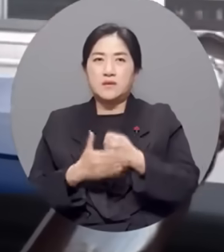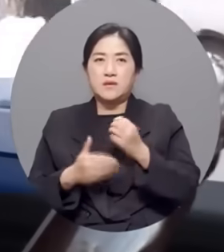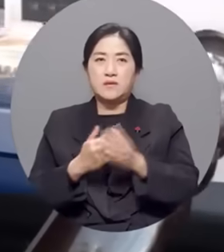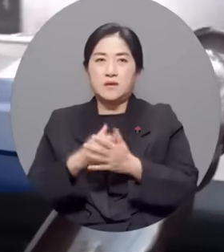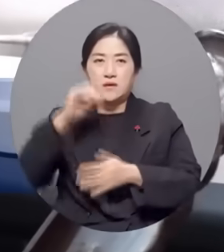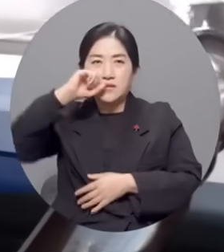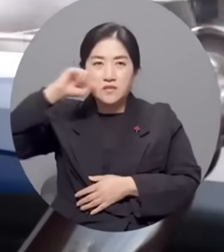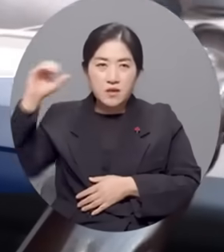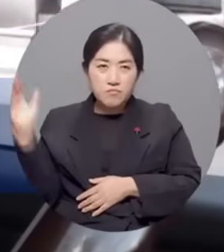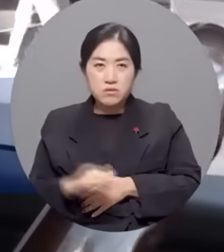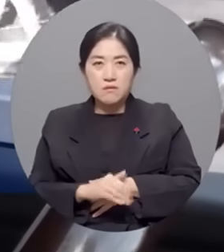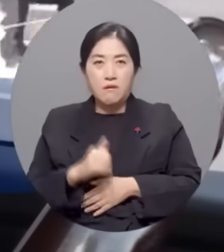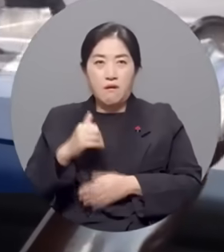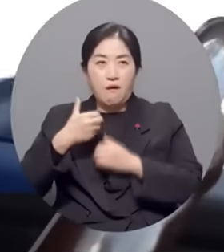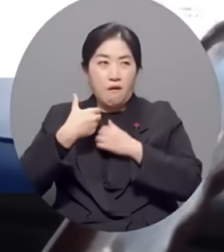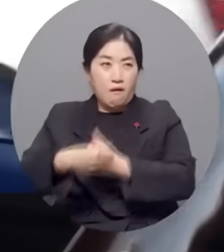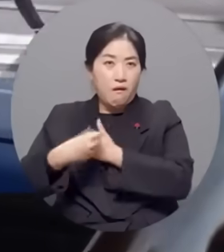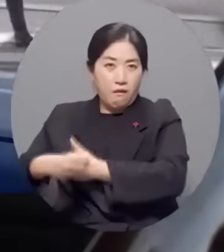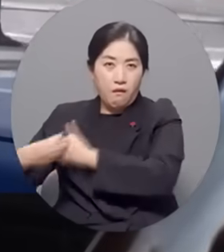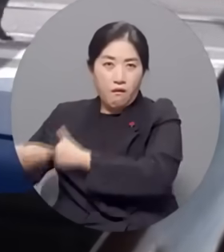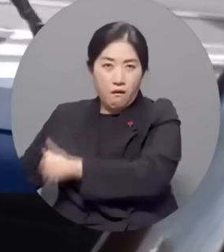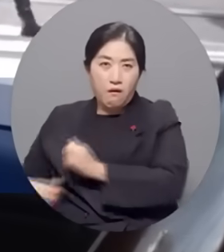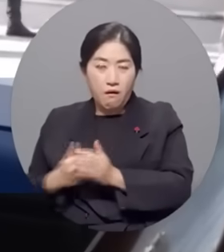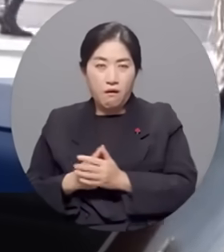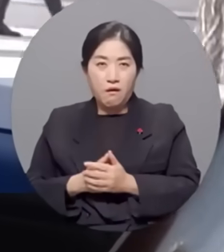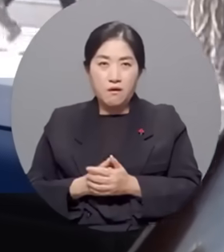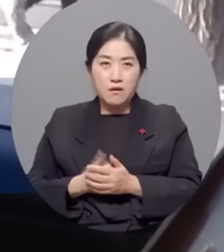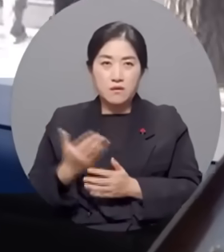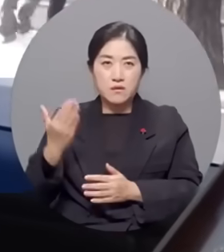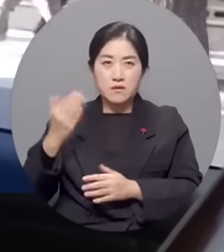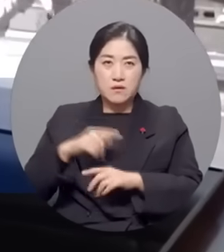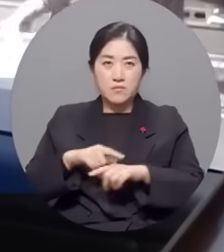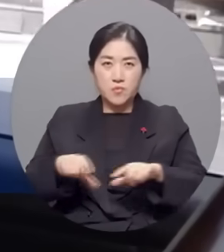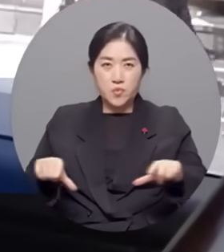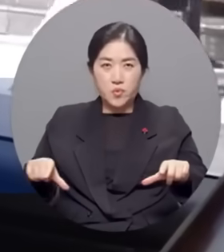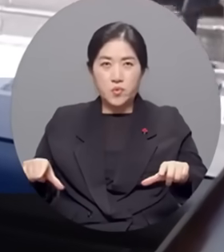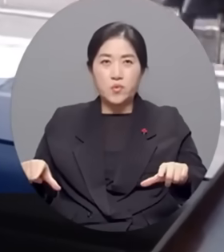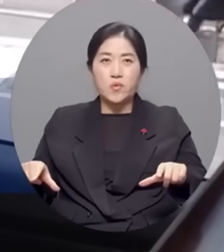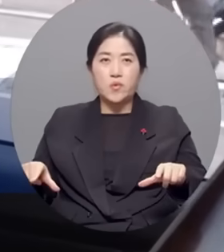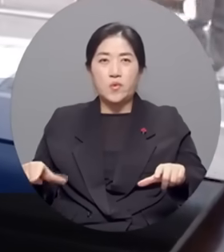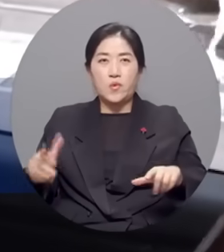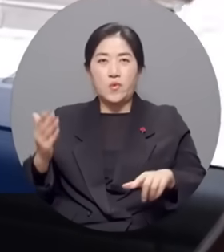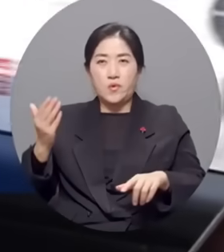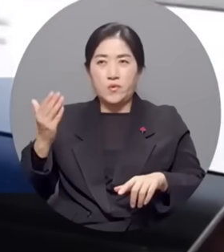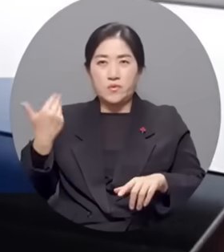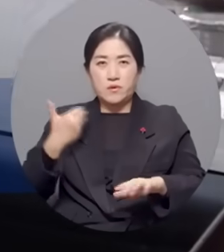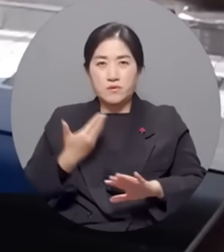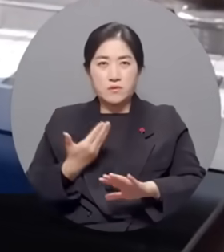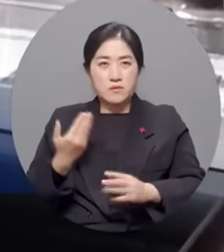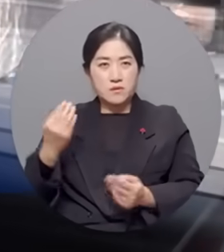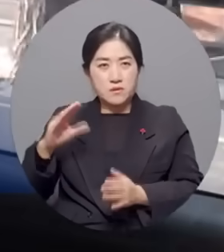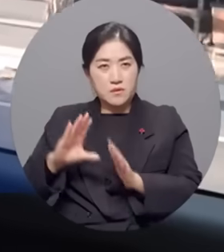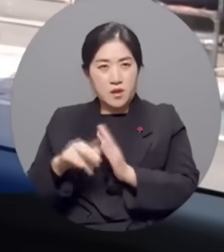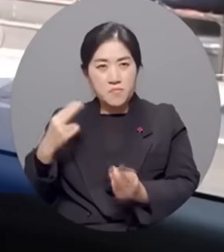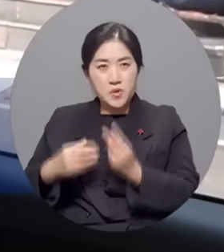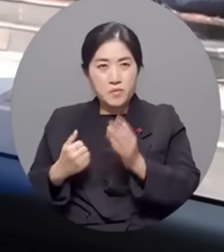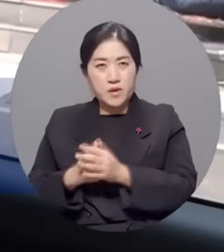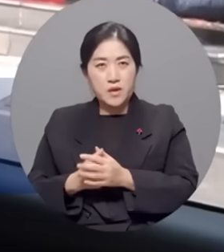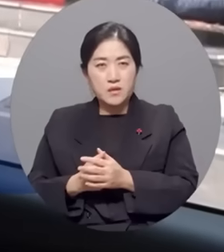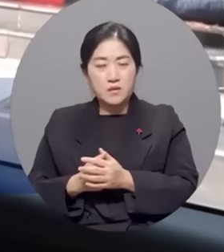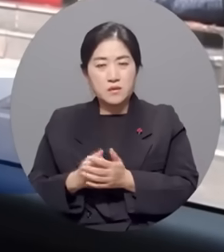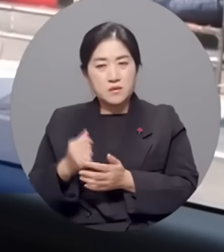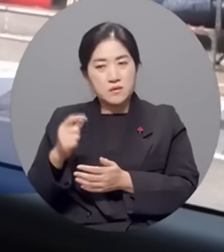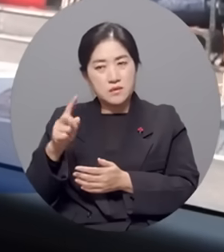새벽부터 나와서 정신없었죠. 뭐 일반 다른 때보다 한